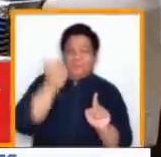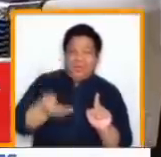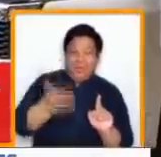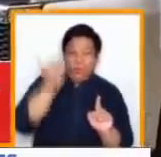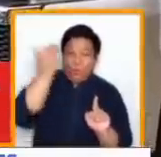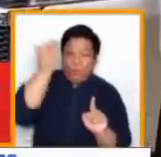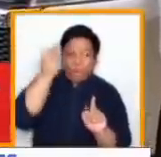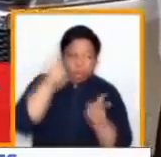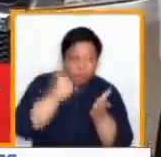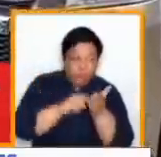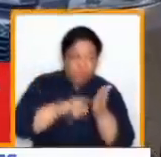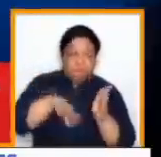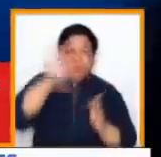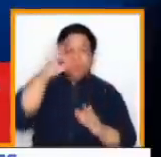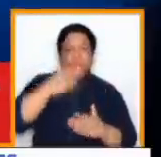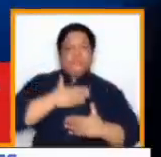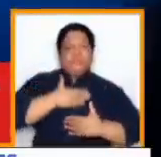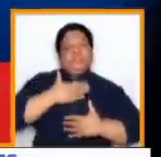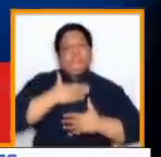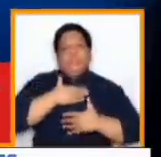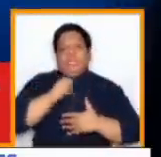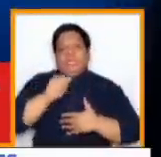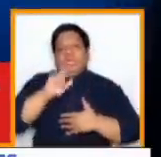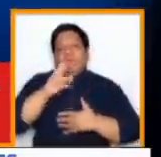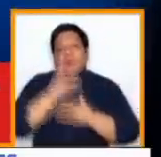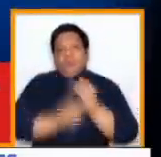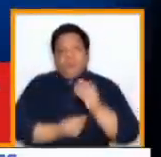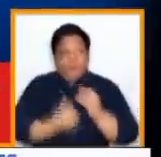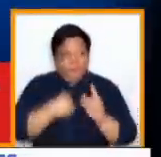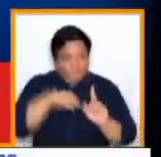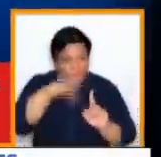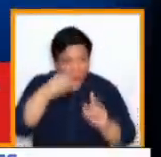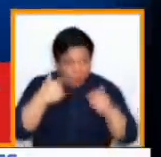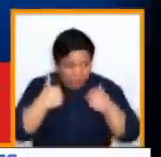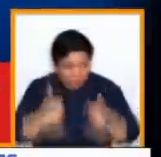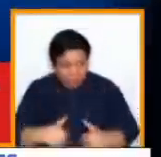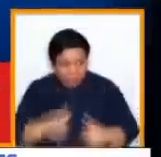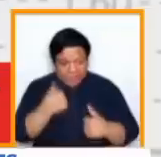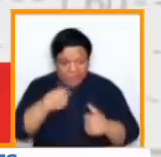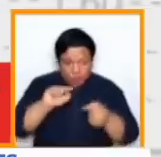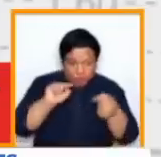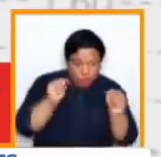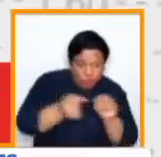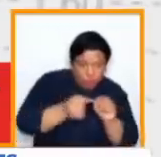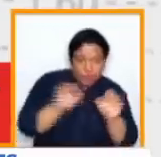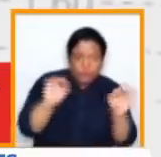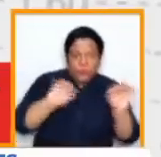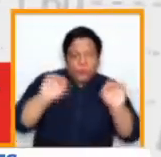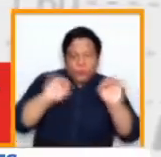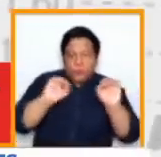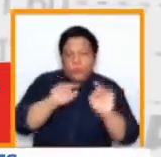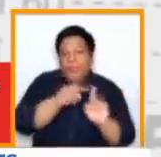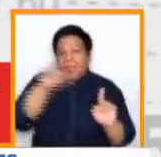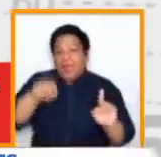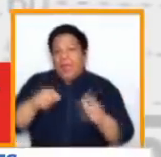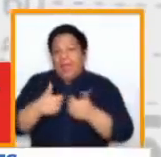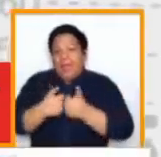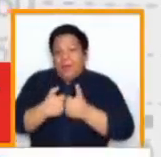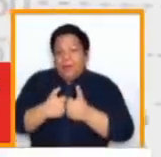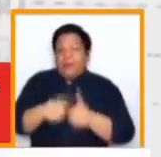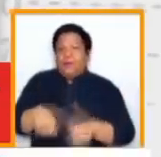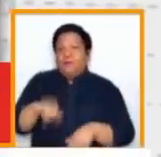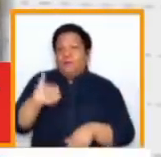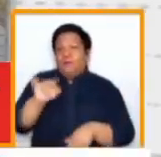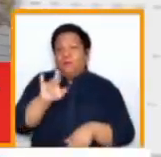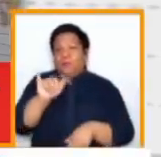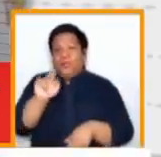legal ay walang mga marka sa mga katawan ni Johnson at nobyo niyang si Julian Roberto Ongpin para masabi na